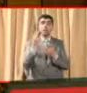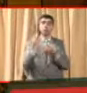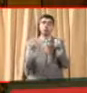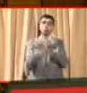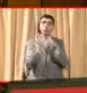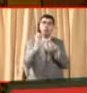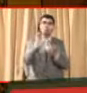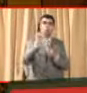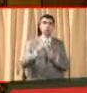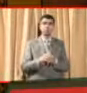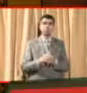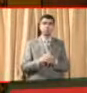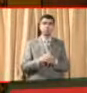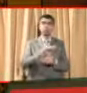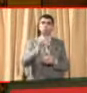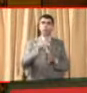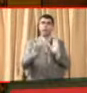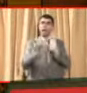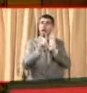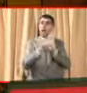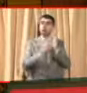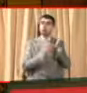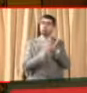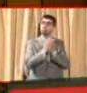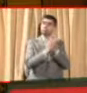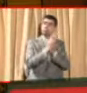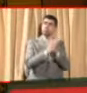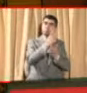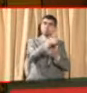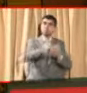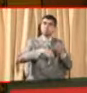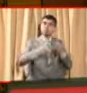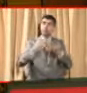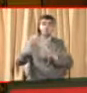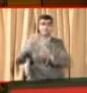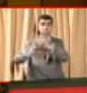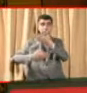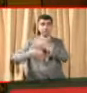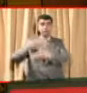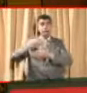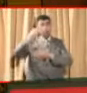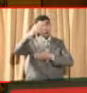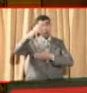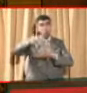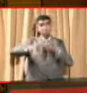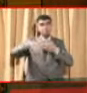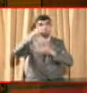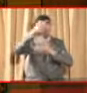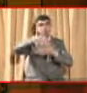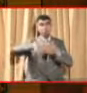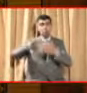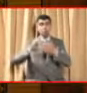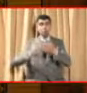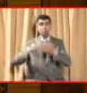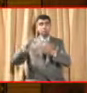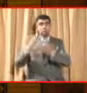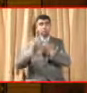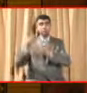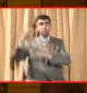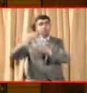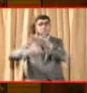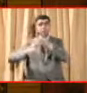على تعزيز الإطار القانوني الذي يحكم علاقات المملكة مع مجموعة من الدول الصديقة والشريكة وتوسيع